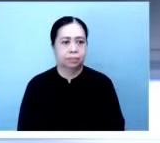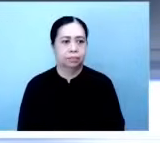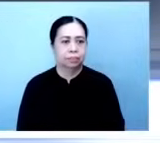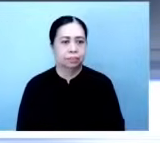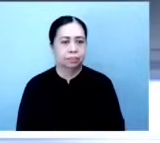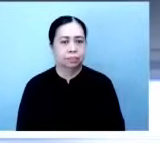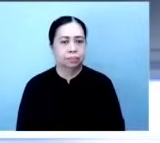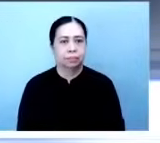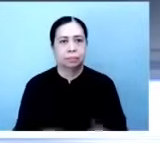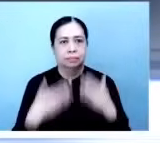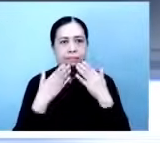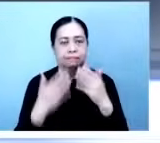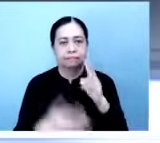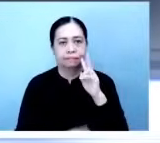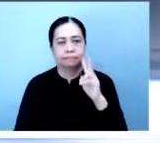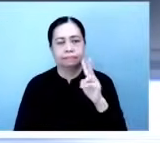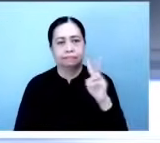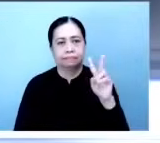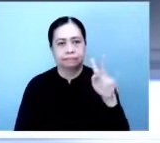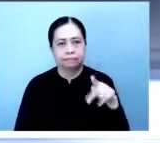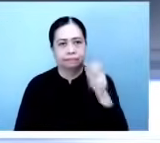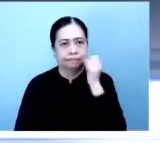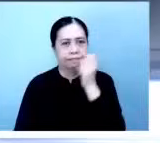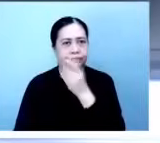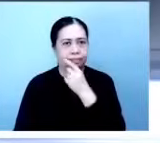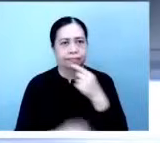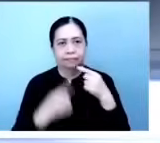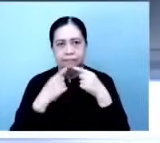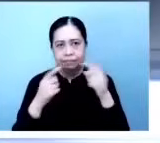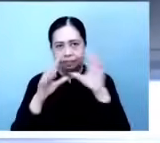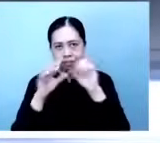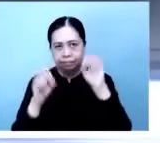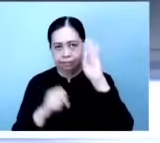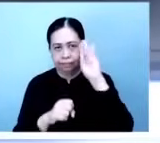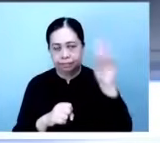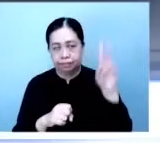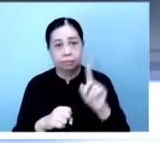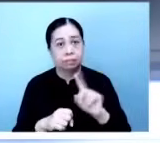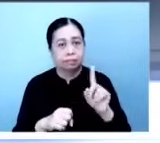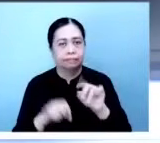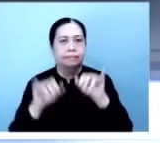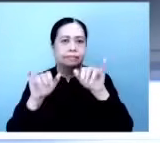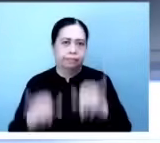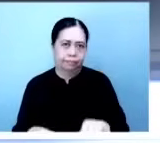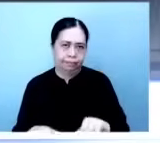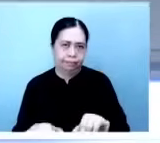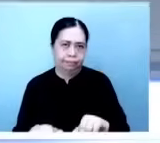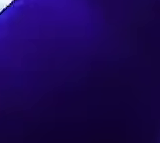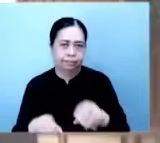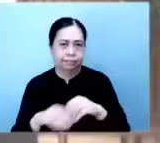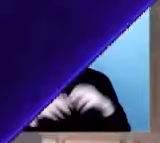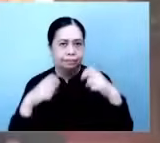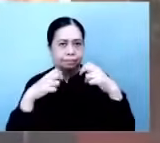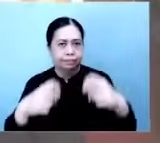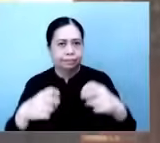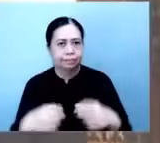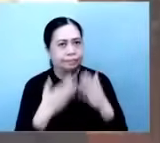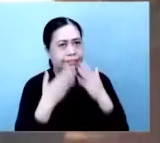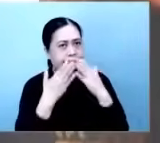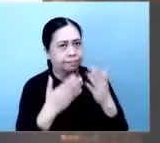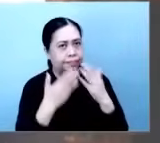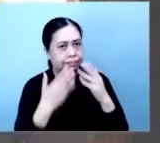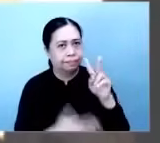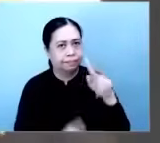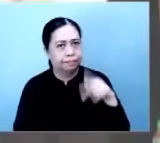Nagpasalamat si Vice President Sara Duterte sa pahayag ni Pangulong Bongbong Marcos na mananatili siya sa gabinete. Pinasalamatan ni VP Sara